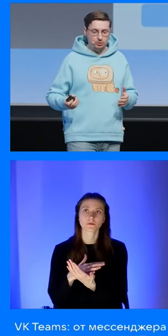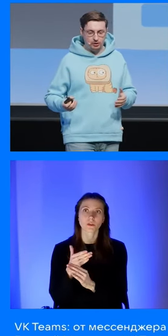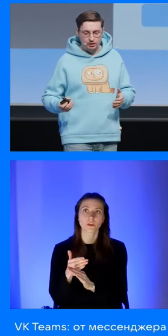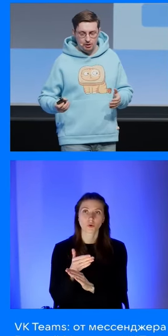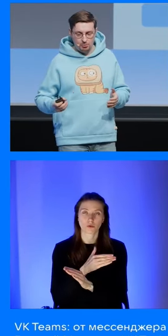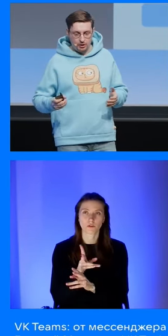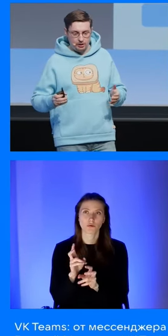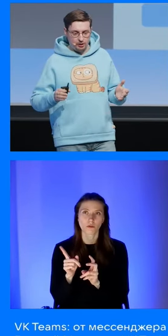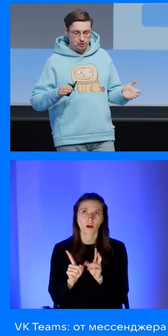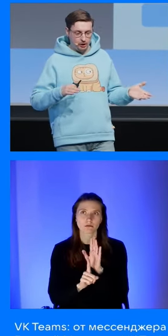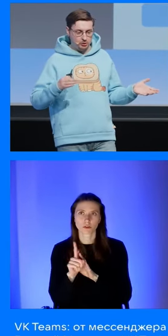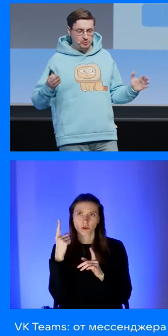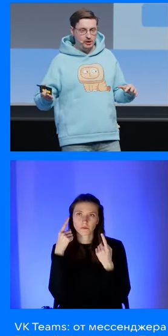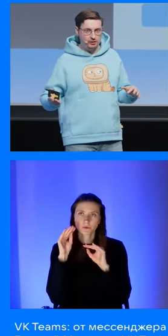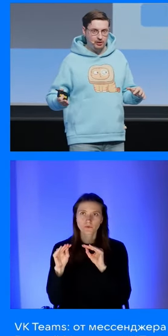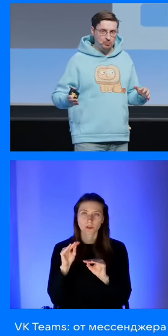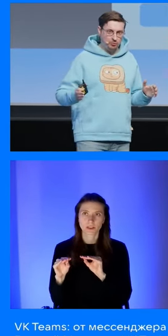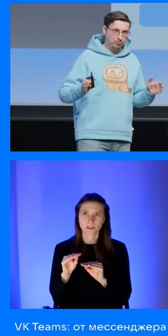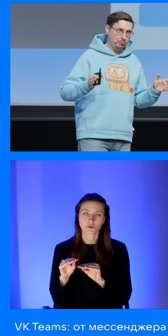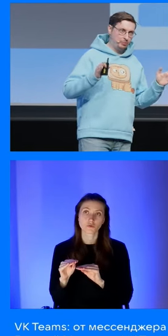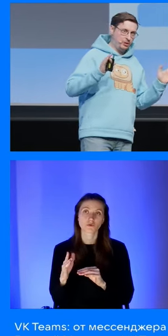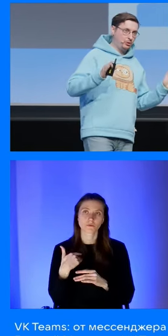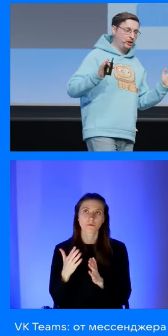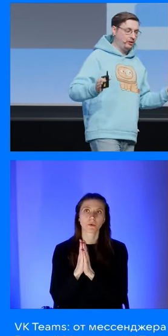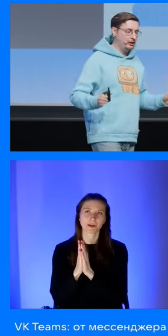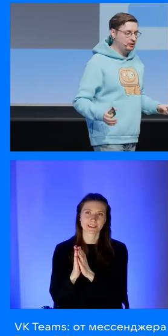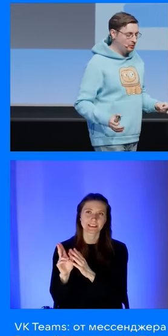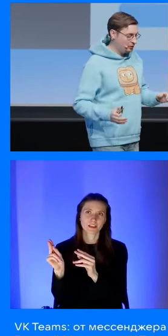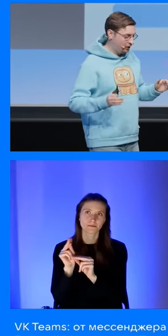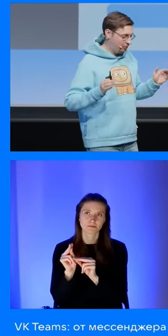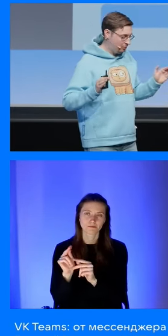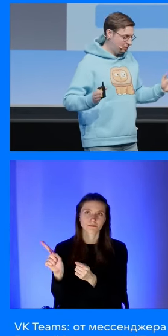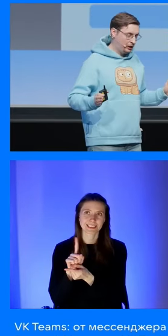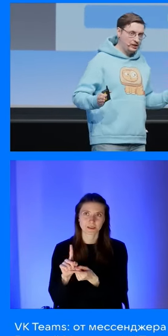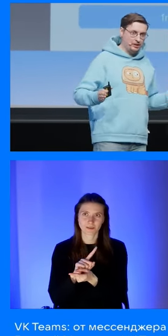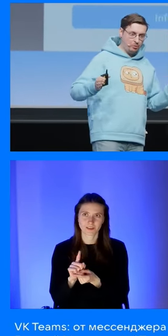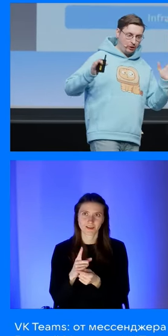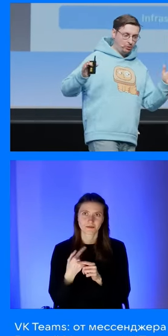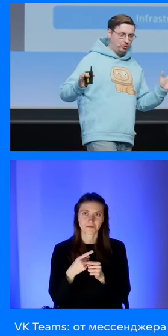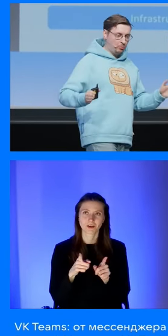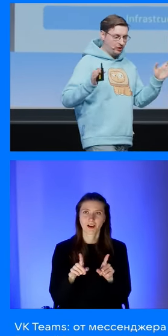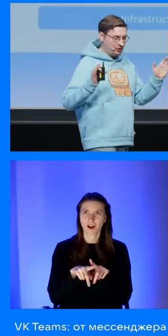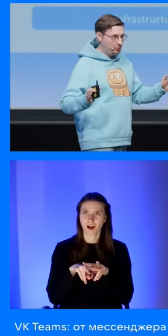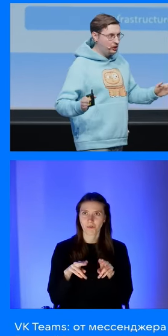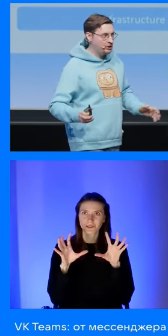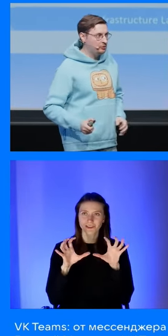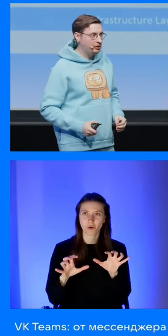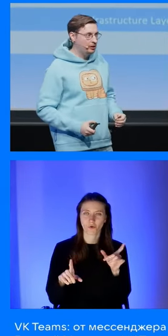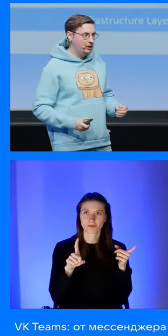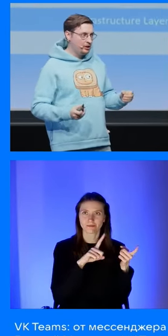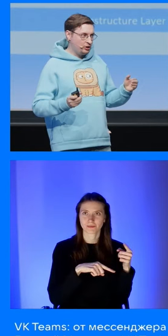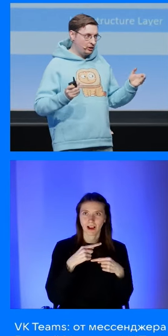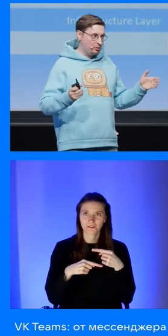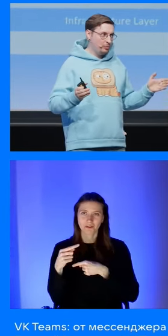приступить к архитектуре, прошли там организационные изменения, как вот прям по закону конвейера, да, то есть как организация создает продукт, который повторяет коммуникации